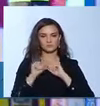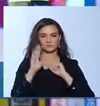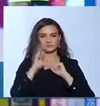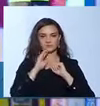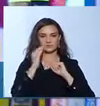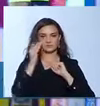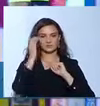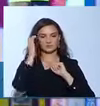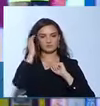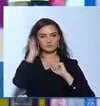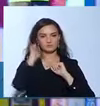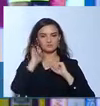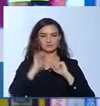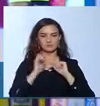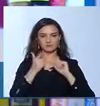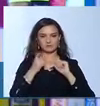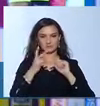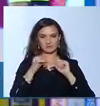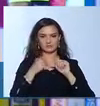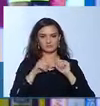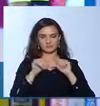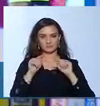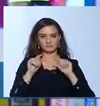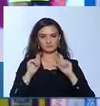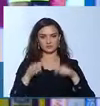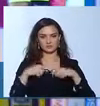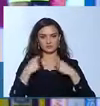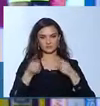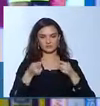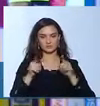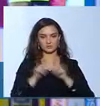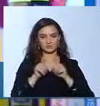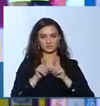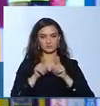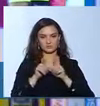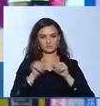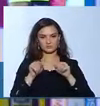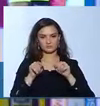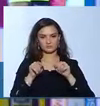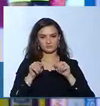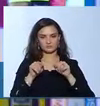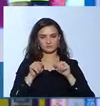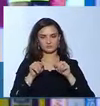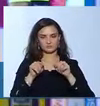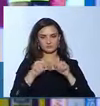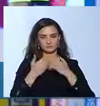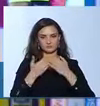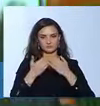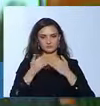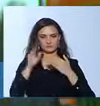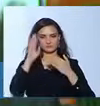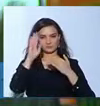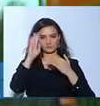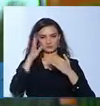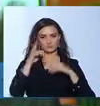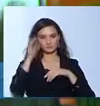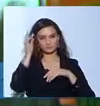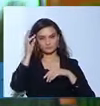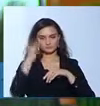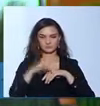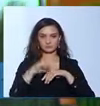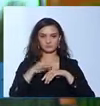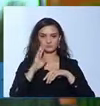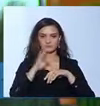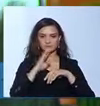დედის გენი თითა დედის გენი გადადიოდა თითქოს ანუ ეს ალოპეცია. ანუ მაგალითად ბიჭს თუ წუიოთმა